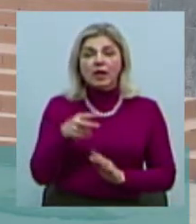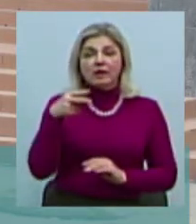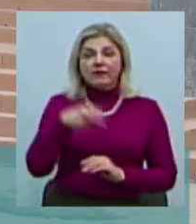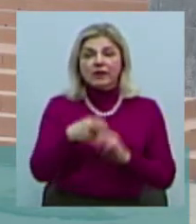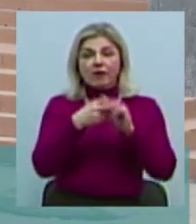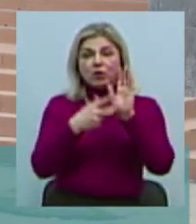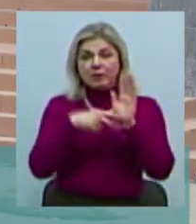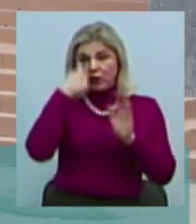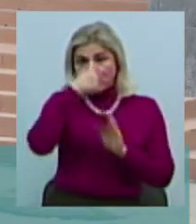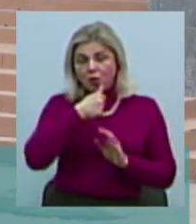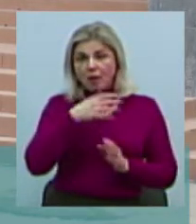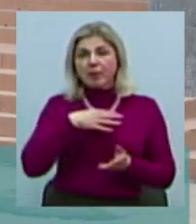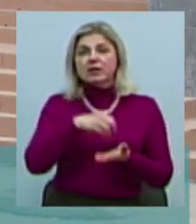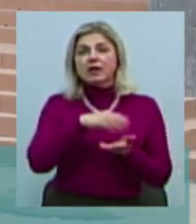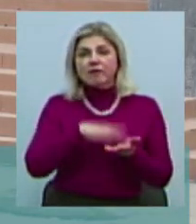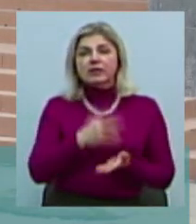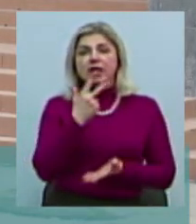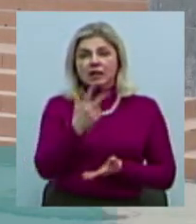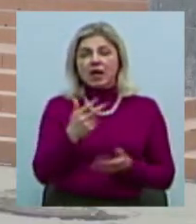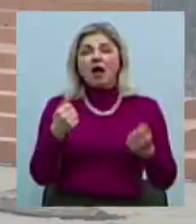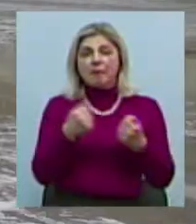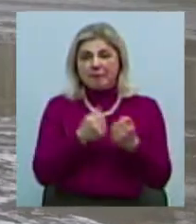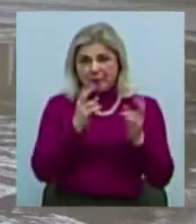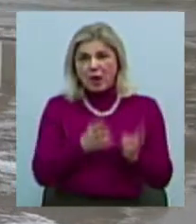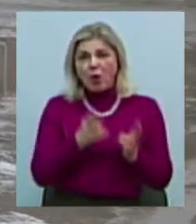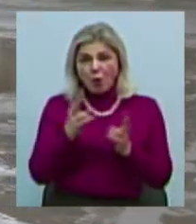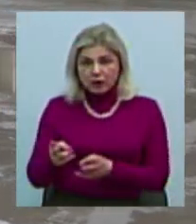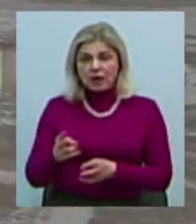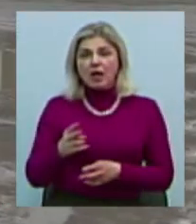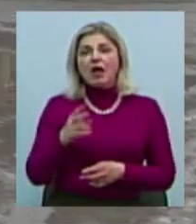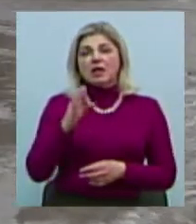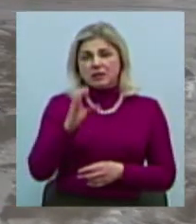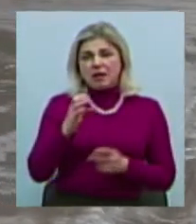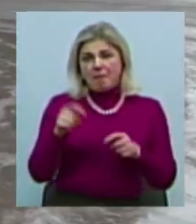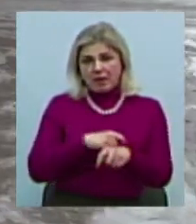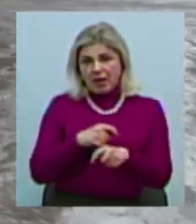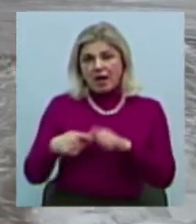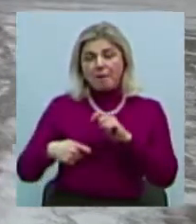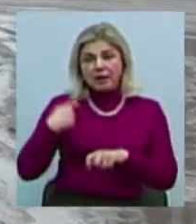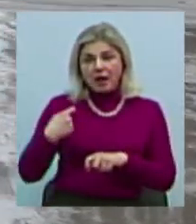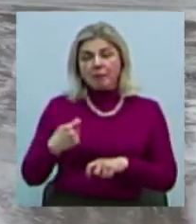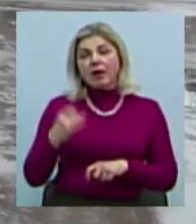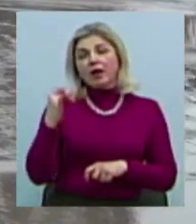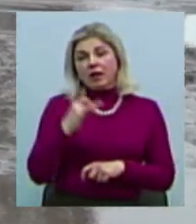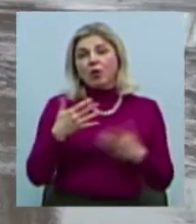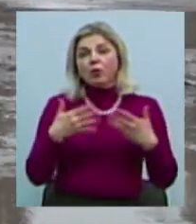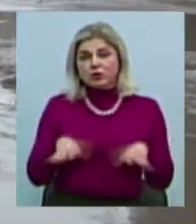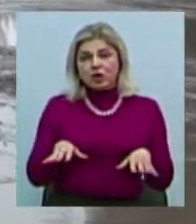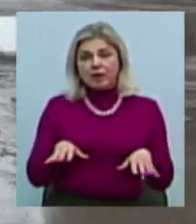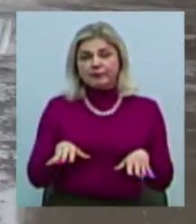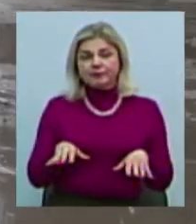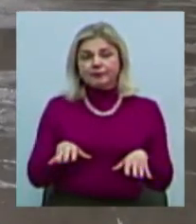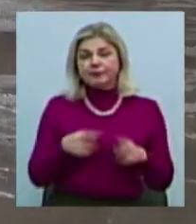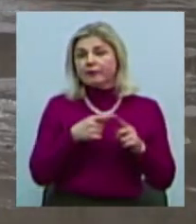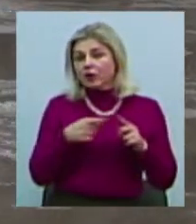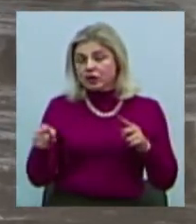було зафіксовано 3 дорожньо-транспортних пригоди на цій ділянці з матеріальними збитками. І вже